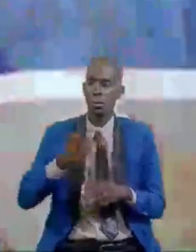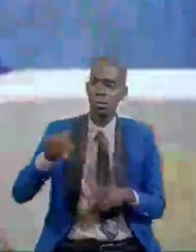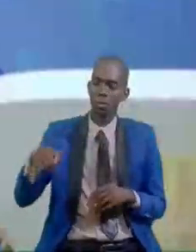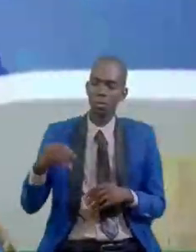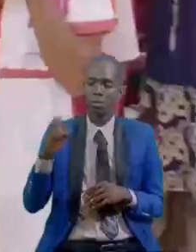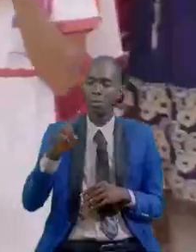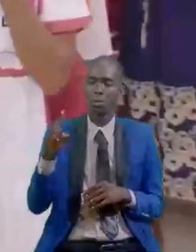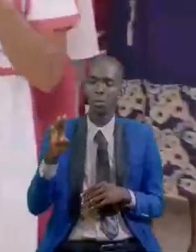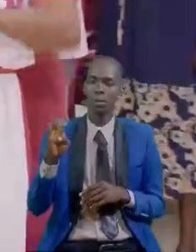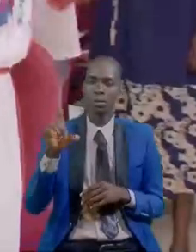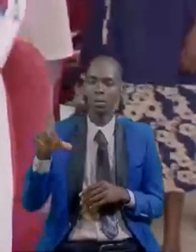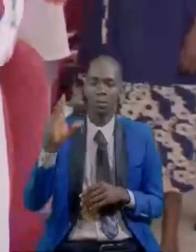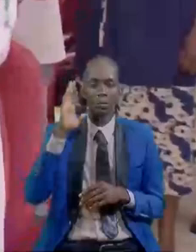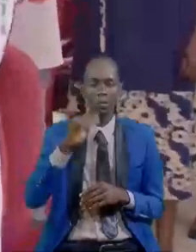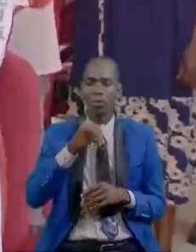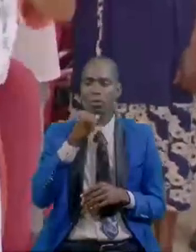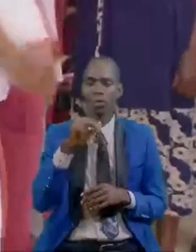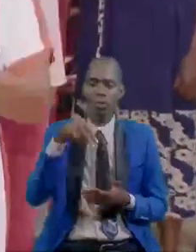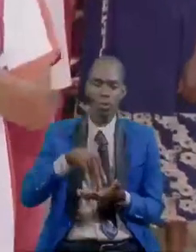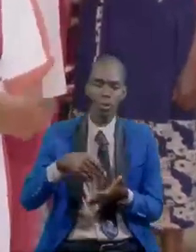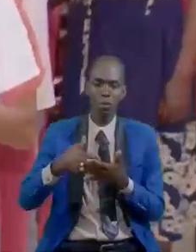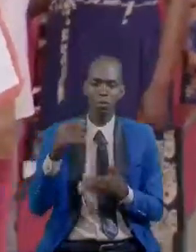Jézabel ne pourra pas tenir devant toi.